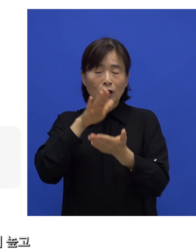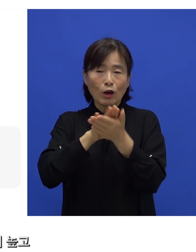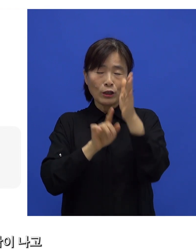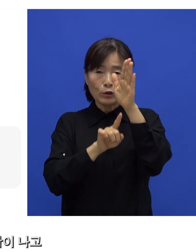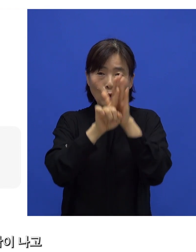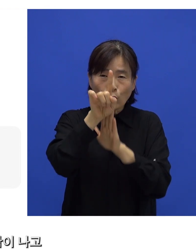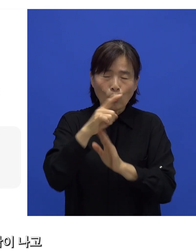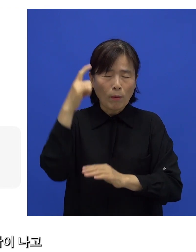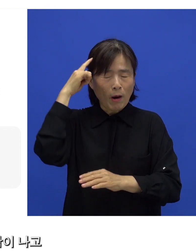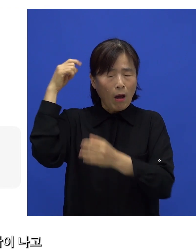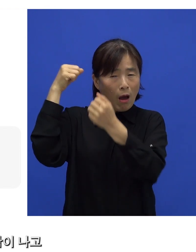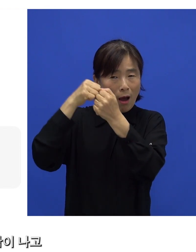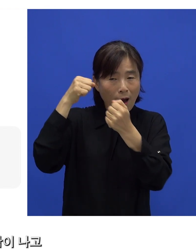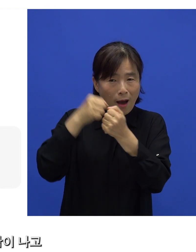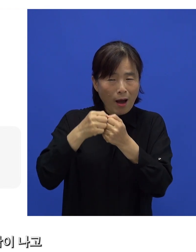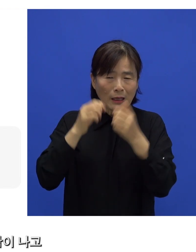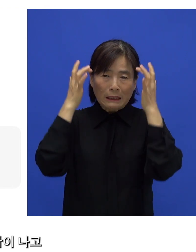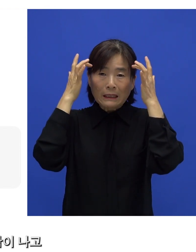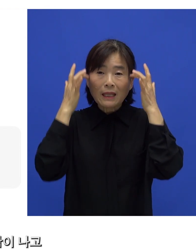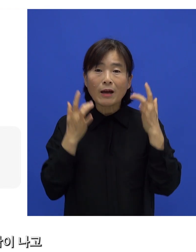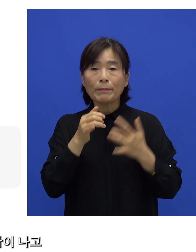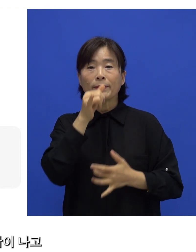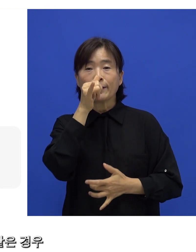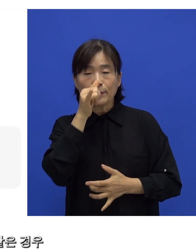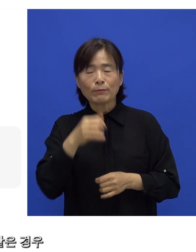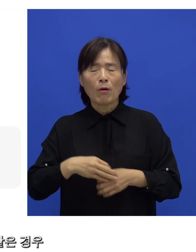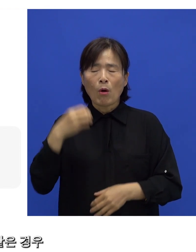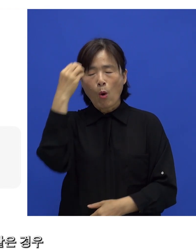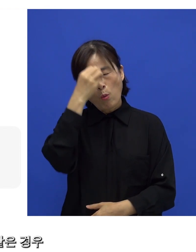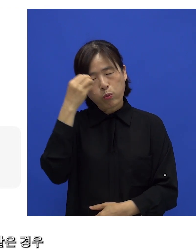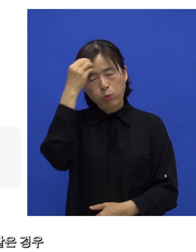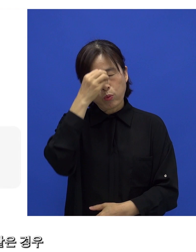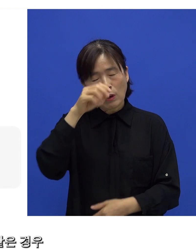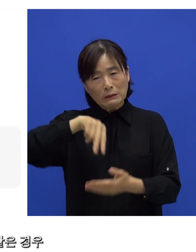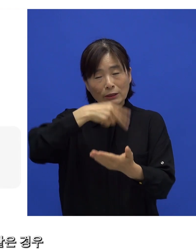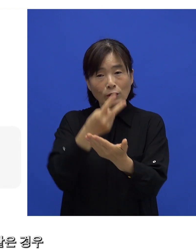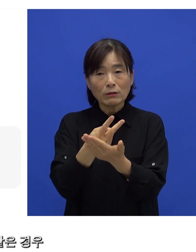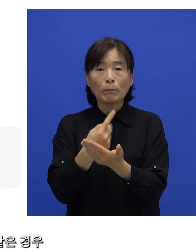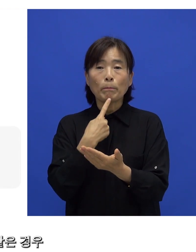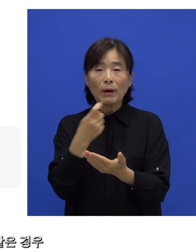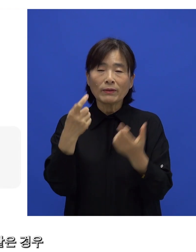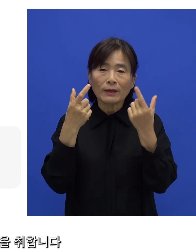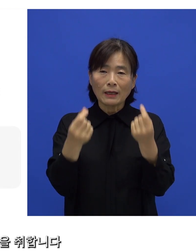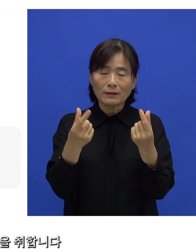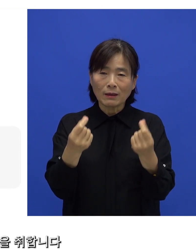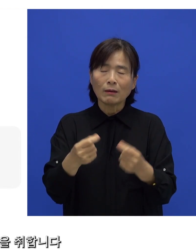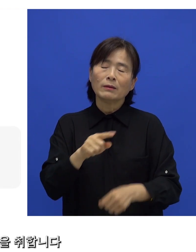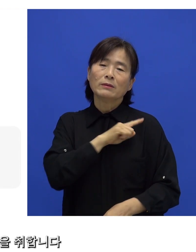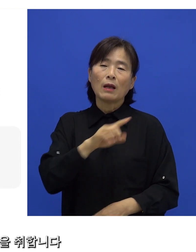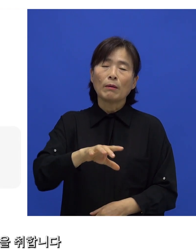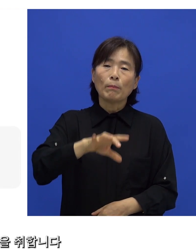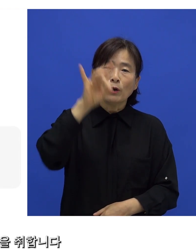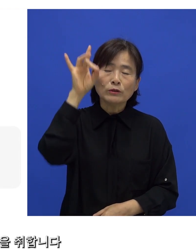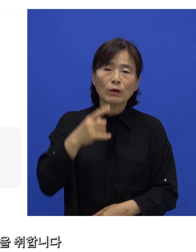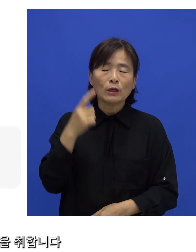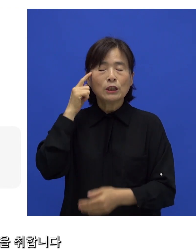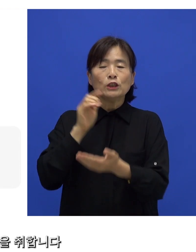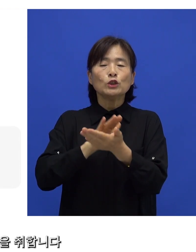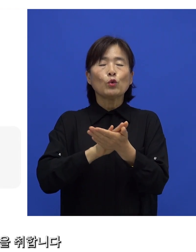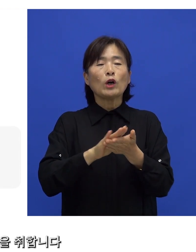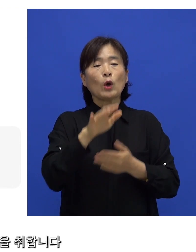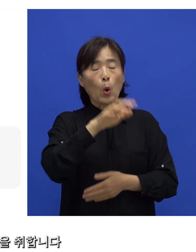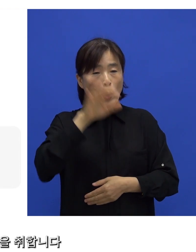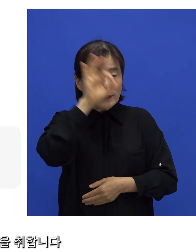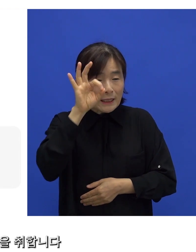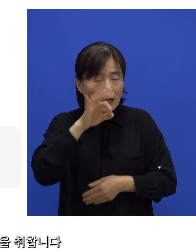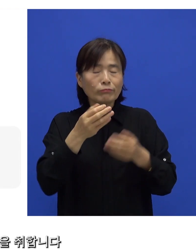높고 두통이 심하거나 식은땀이 나고 어지러워서 쓰러질 것 같은 경우 먼저 시원한 장소에서